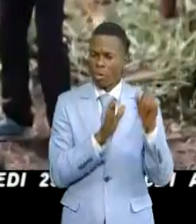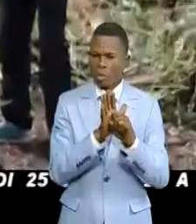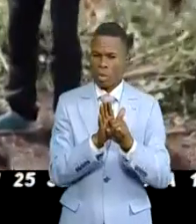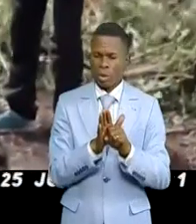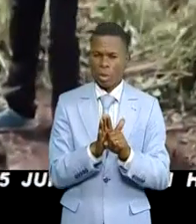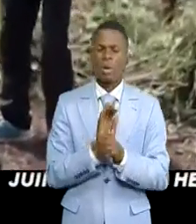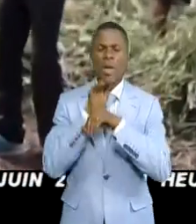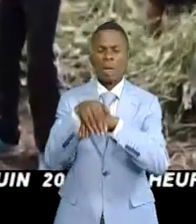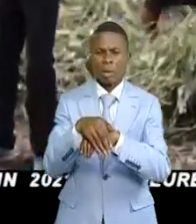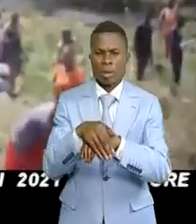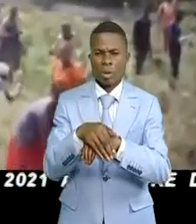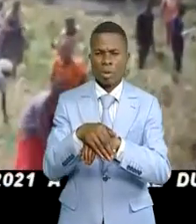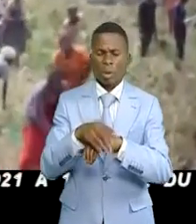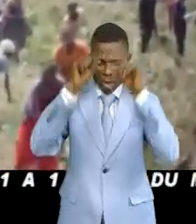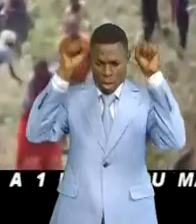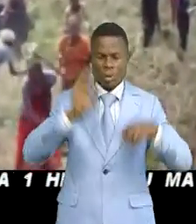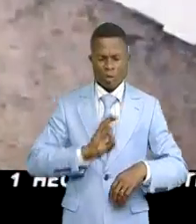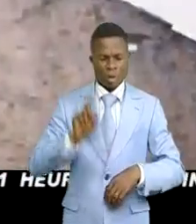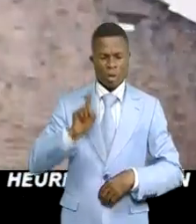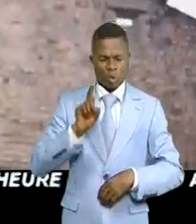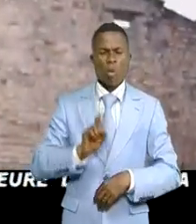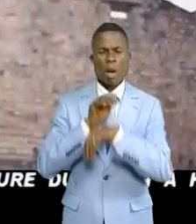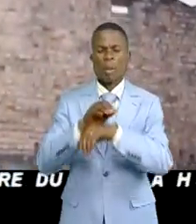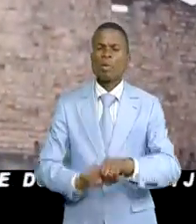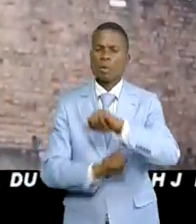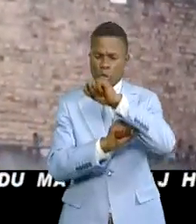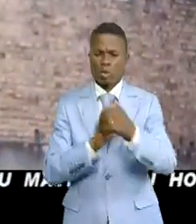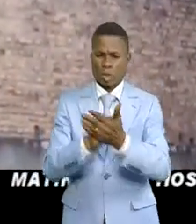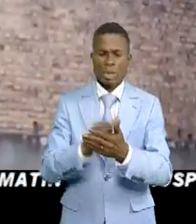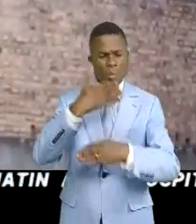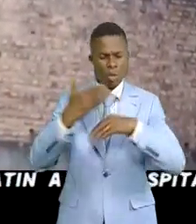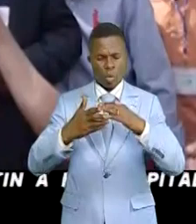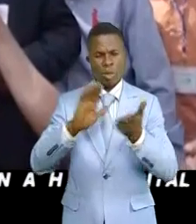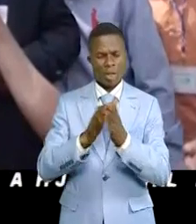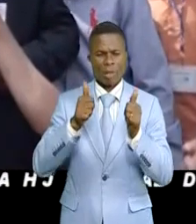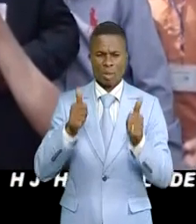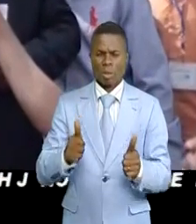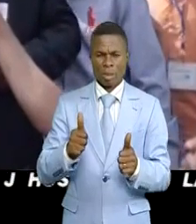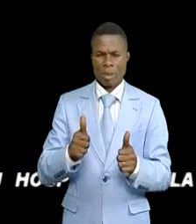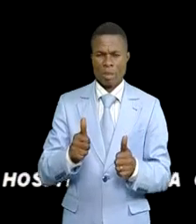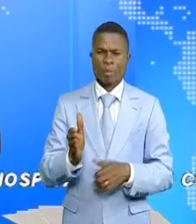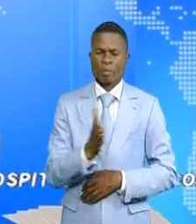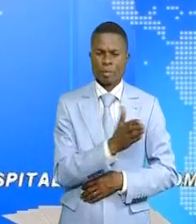de l'implication du seul président de la République, Félix-Antoine Tshisekedi Tshilombo.